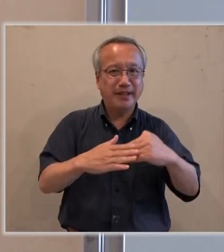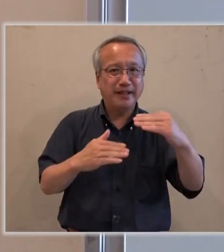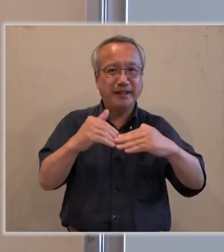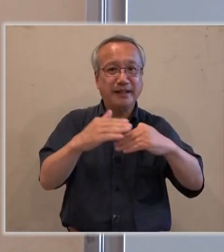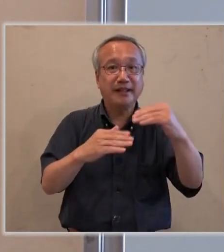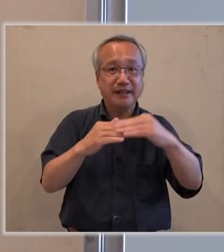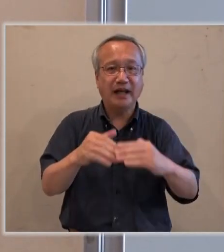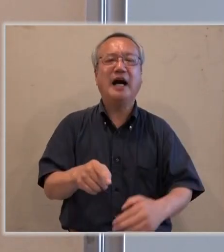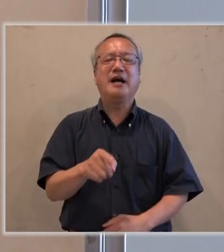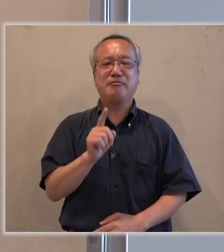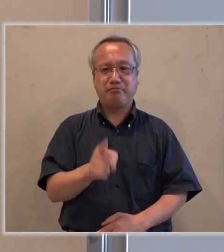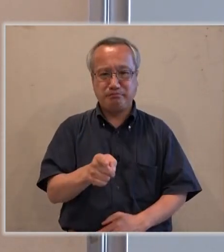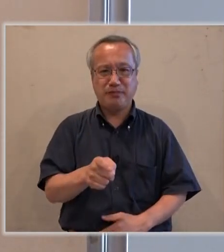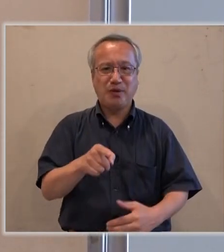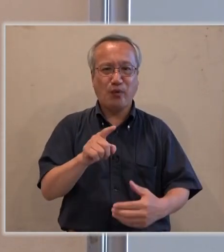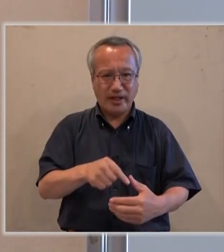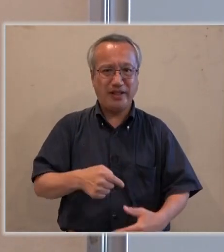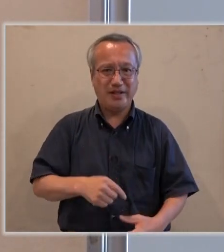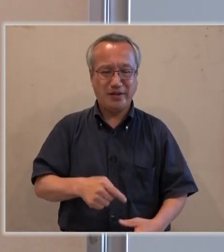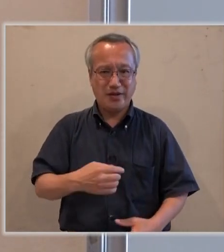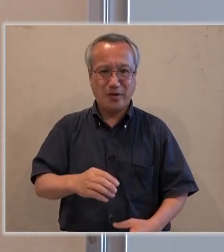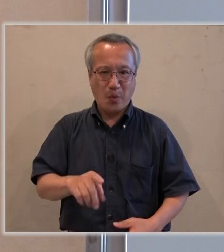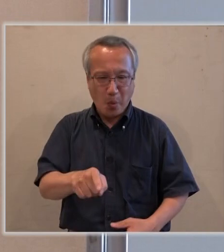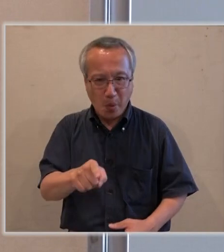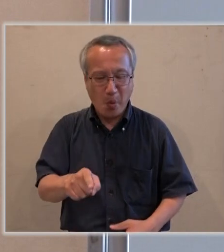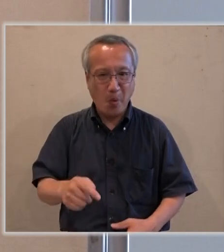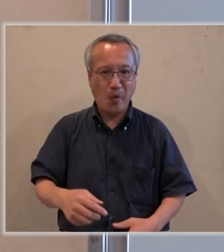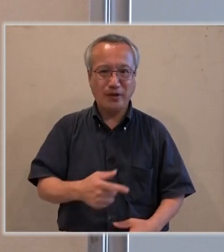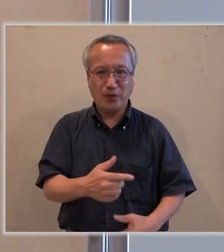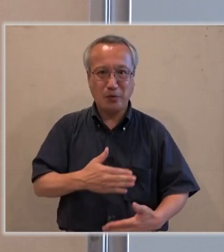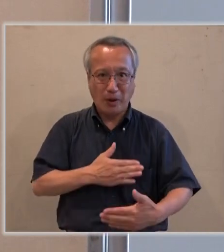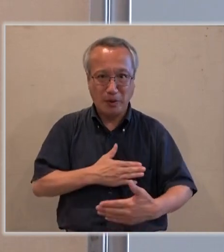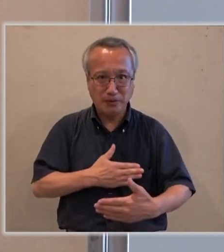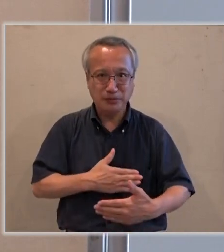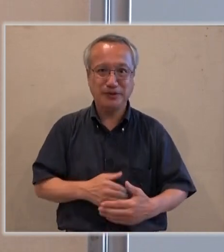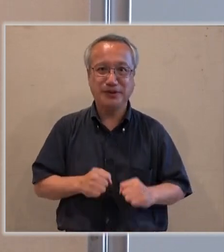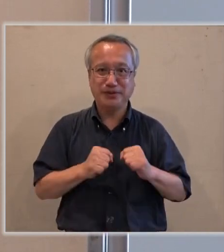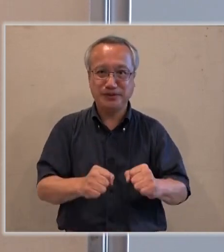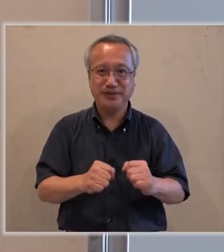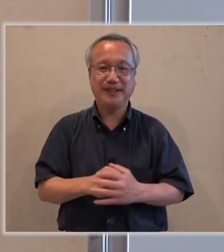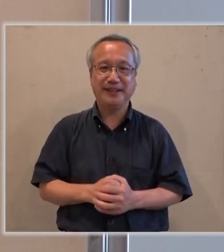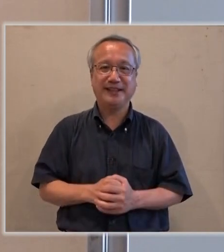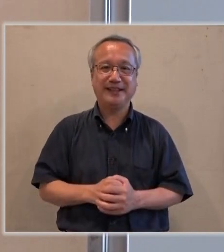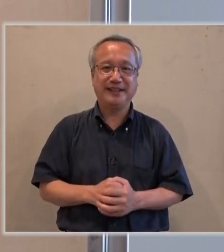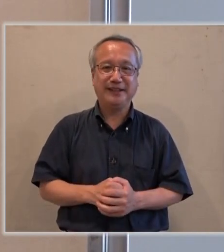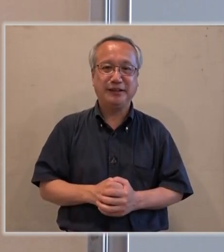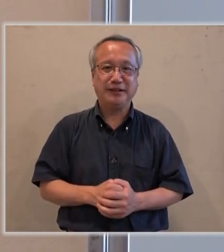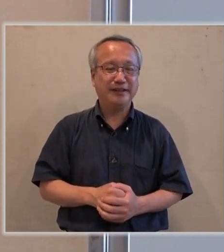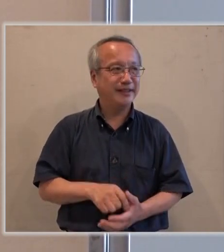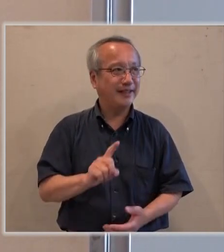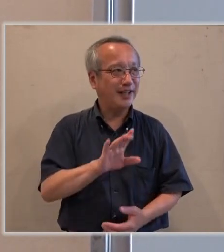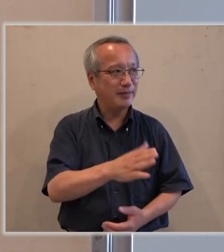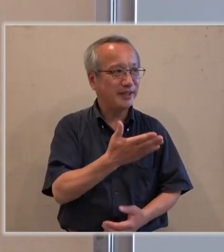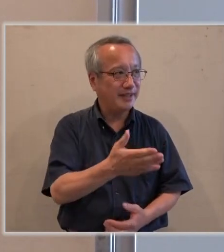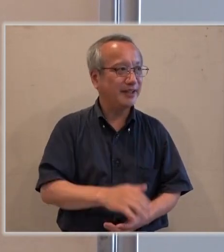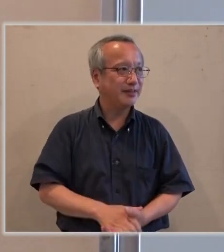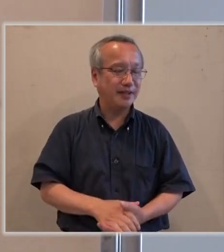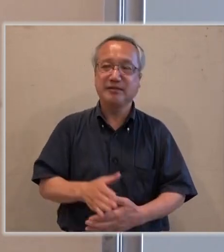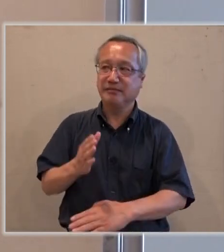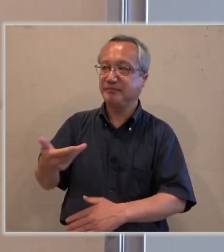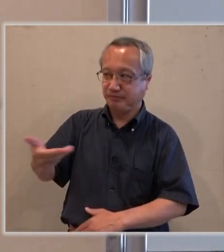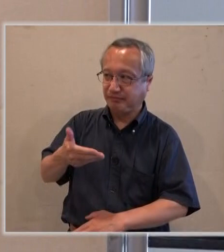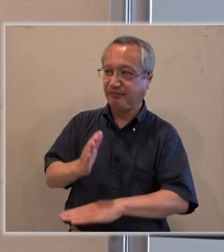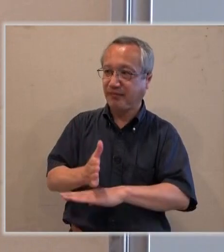やっぱりこれここにワクワクするんだよねみたいなポイントって、言葉にするとしたらどんな感じですかね。 ありがとうございます。結